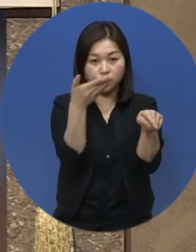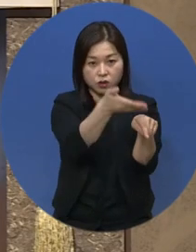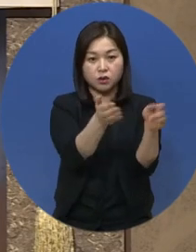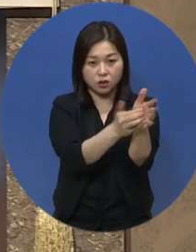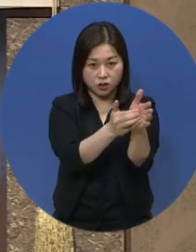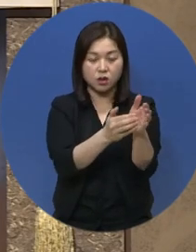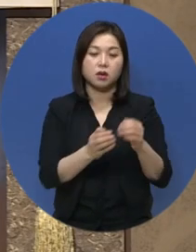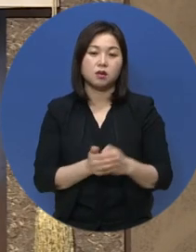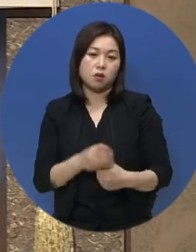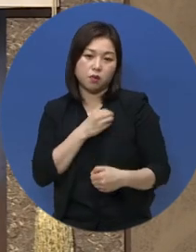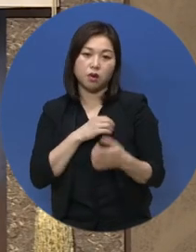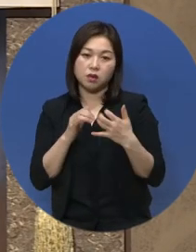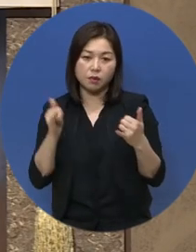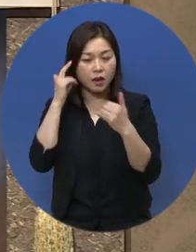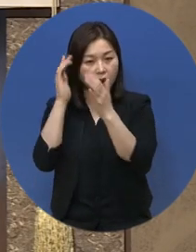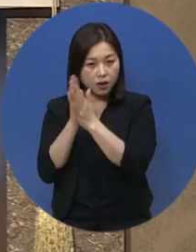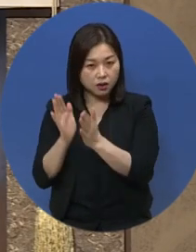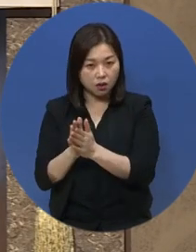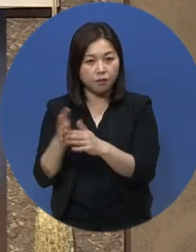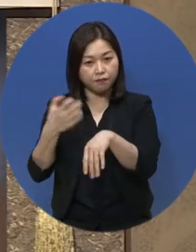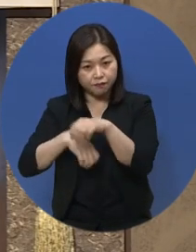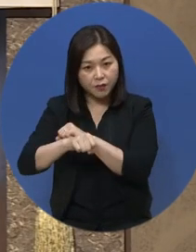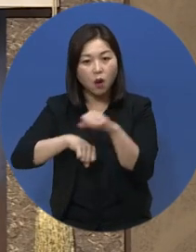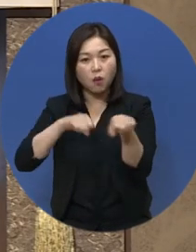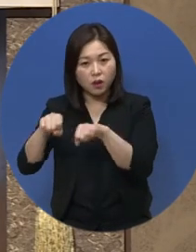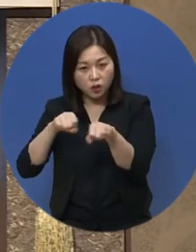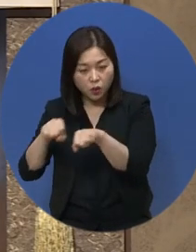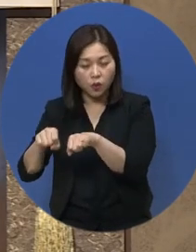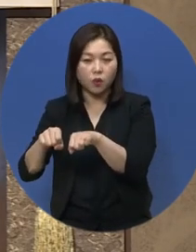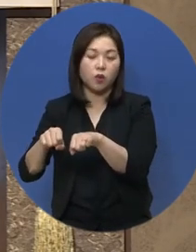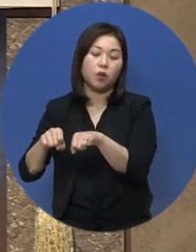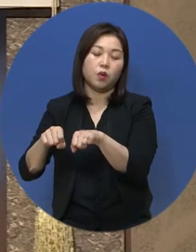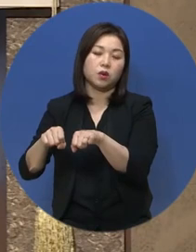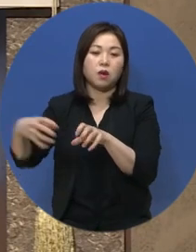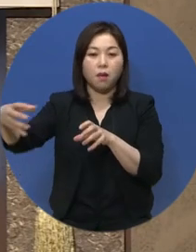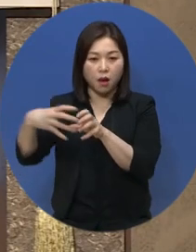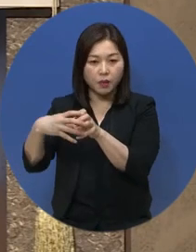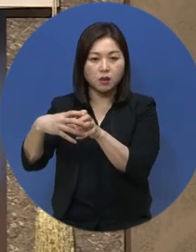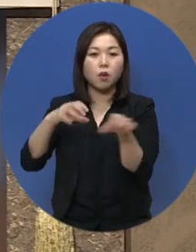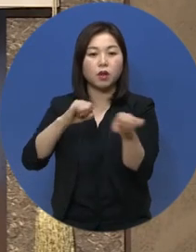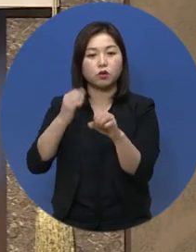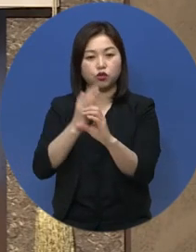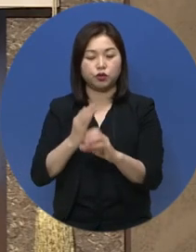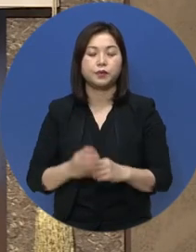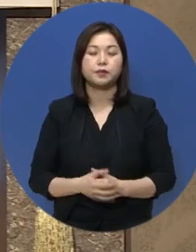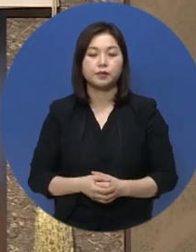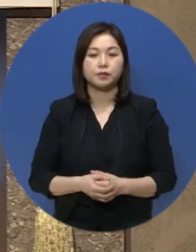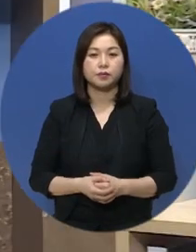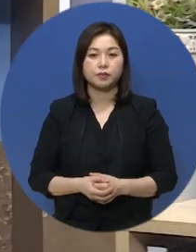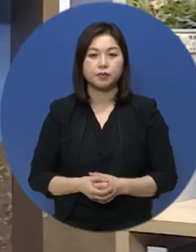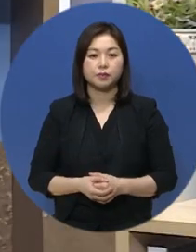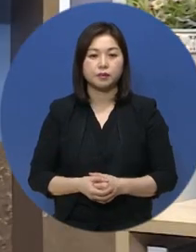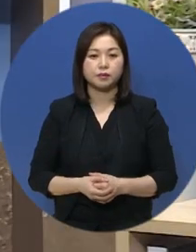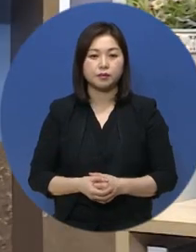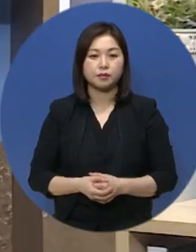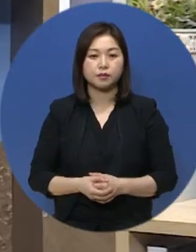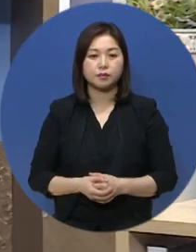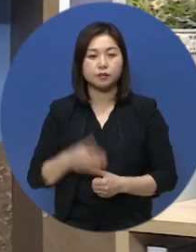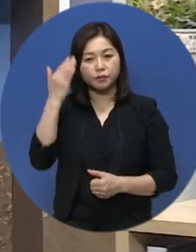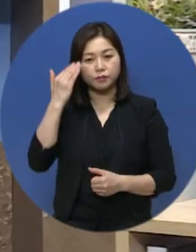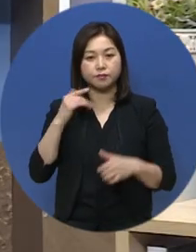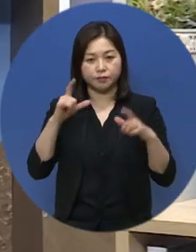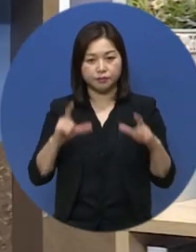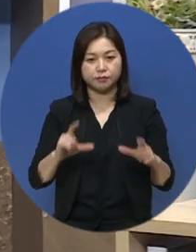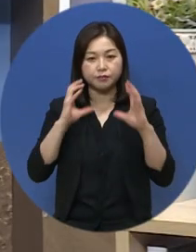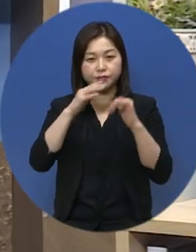움직여서 자조적으로 하는 활동들에 또 참여해서 같이 하는 그런 활동들을 하고 있습니다. 네. 네. 그러니까 한국 지역